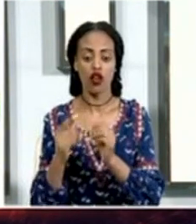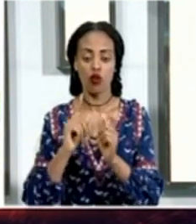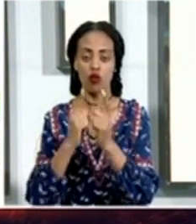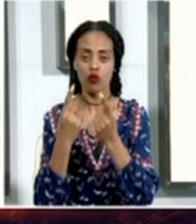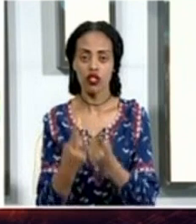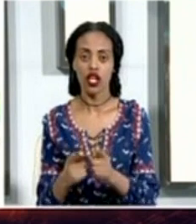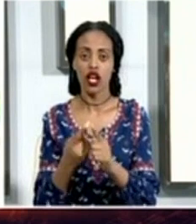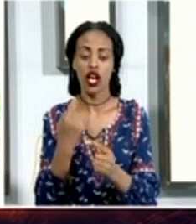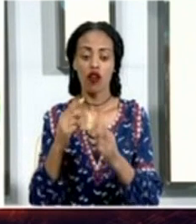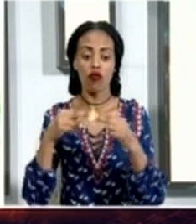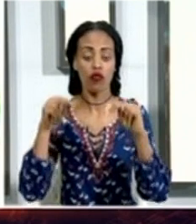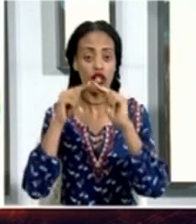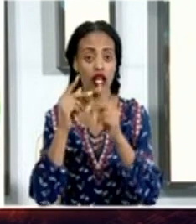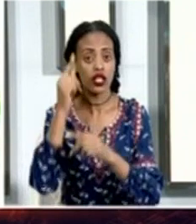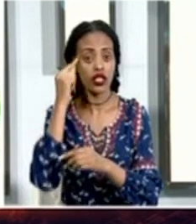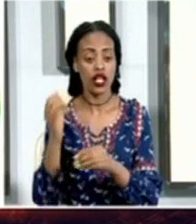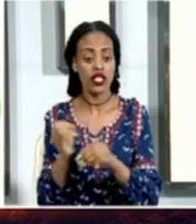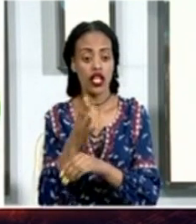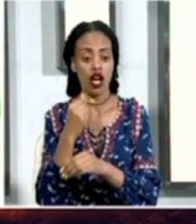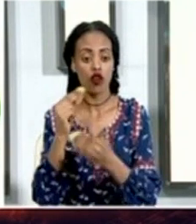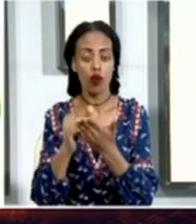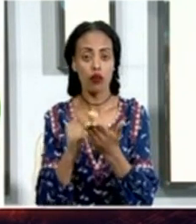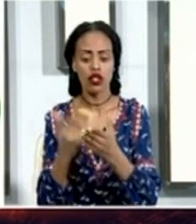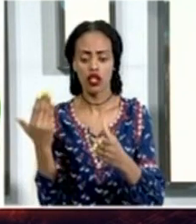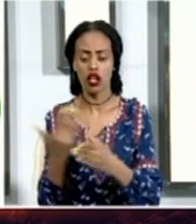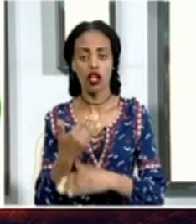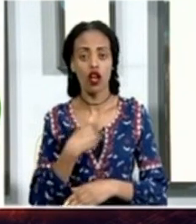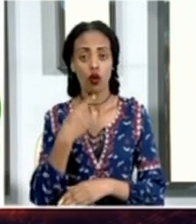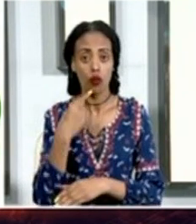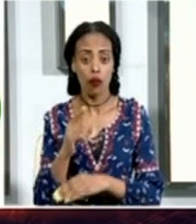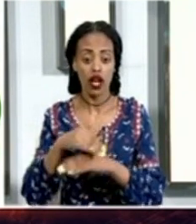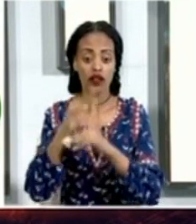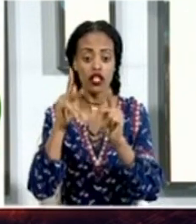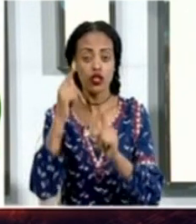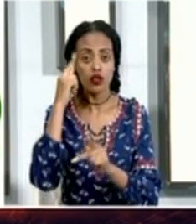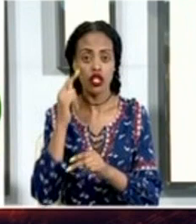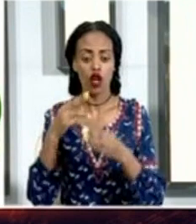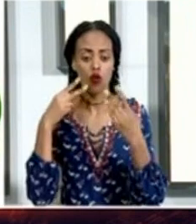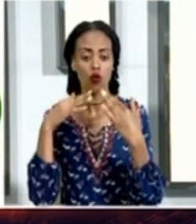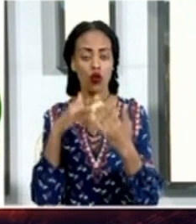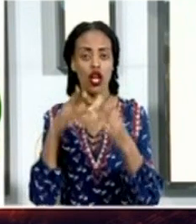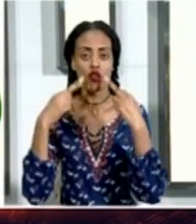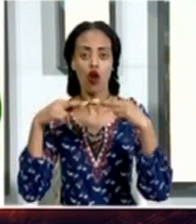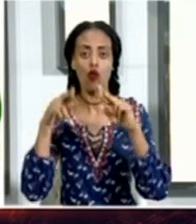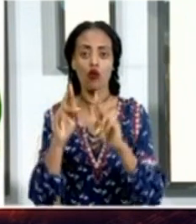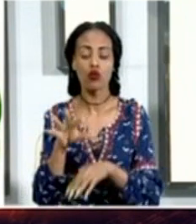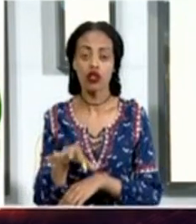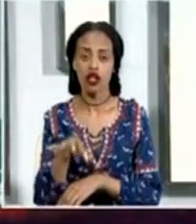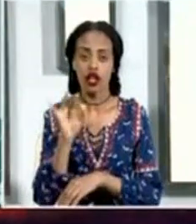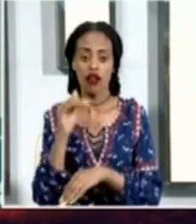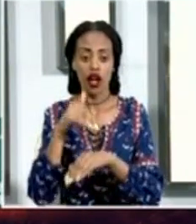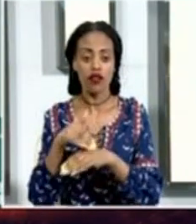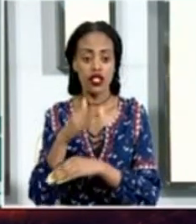ጉጅለም ካብ ፌደራል ንትግራይ ዝለኣኽ ዝነበረ በጀት ከልኪል ኣለኹ ብምባል ኣብ ልዕሊ ህዝቢ ትግራይ ኩናት ብዕሊ ኣዊጁ ይርከብ።